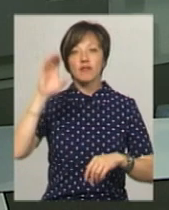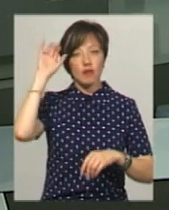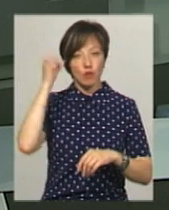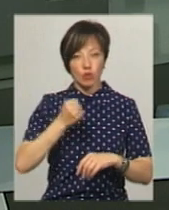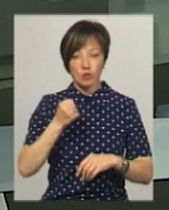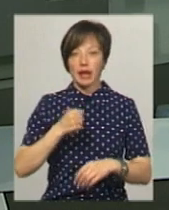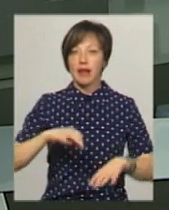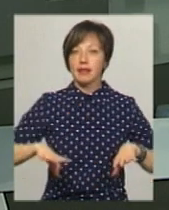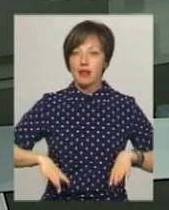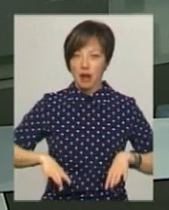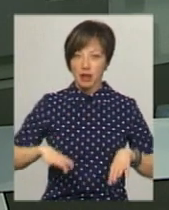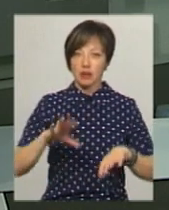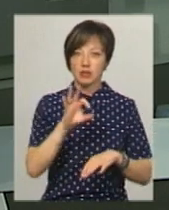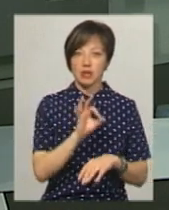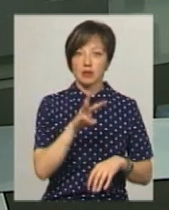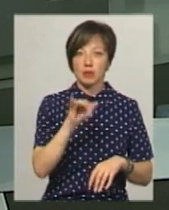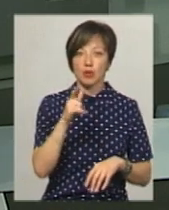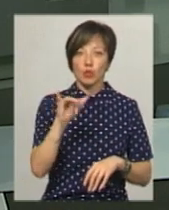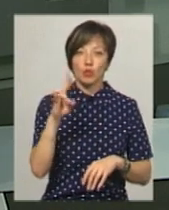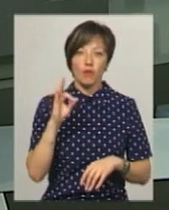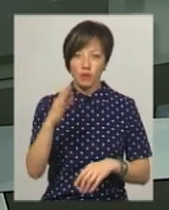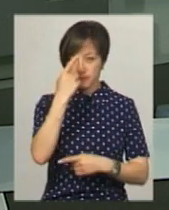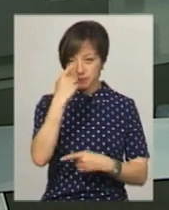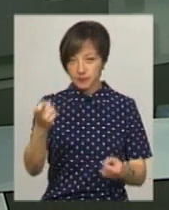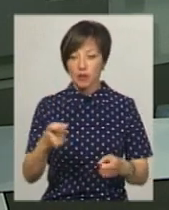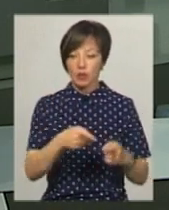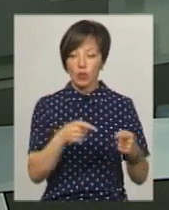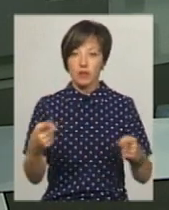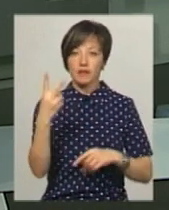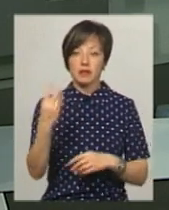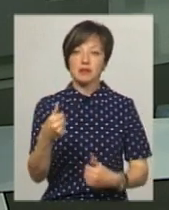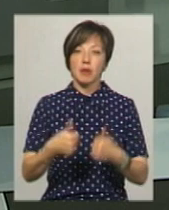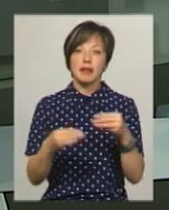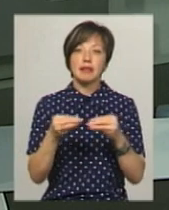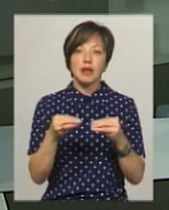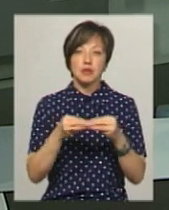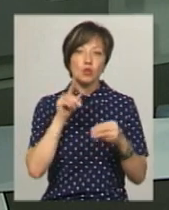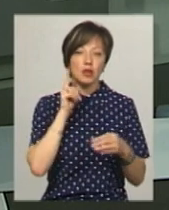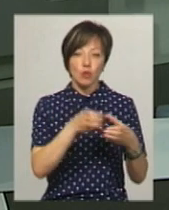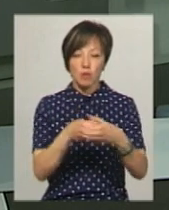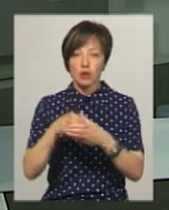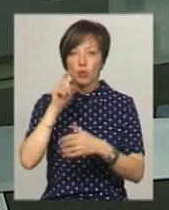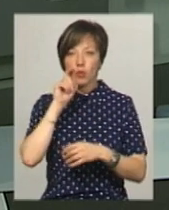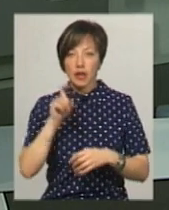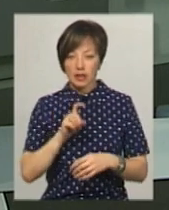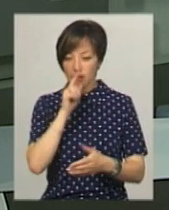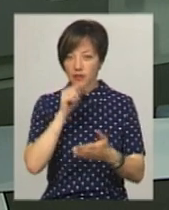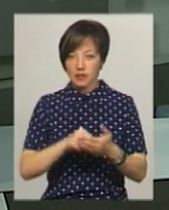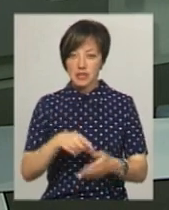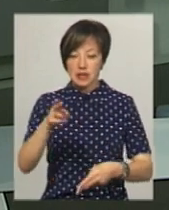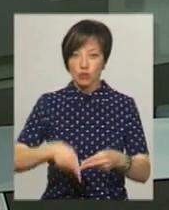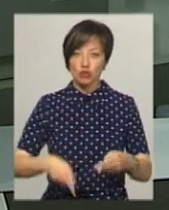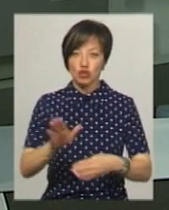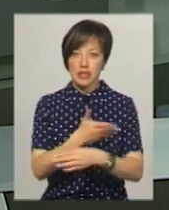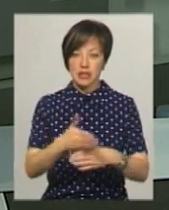Розі. Тренер «Буревісника» Олександр Мігунов повідомляє, протягом 2 днів змагалися 10 юнацьких команд України, які вийшли до заключної